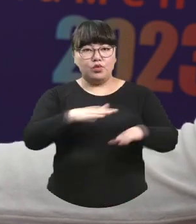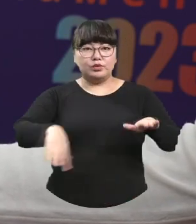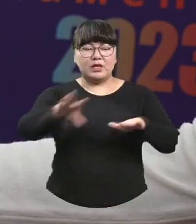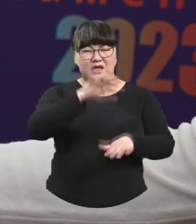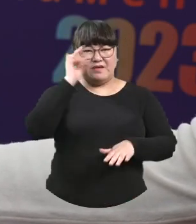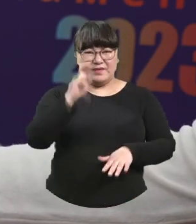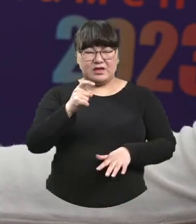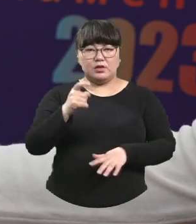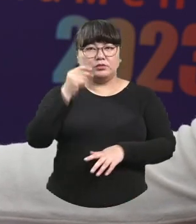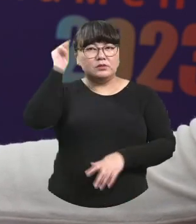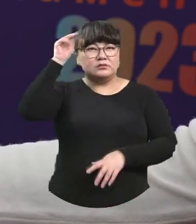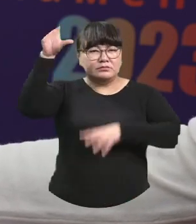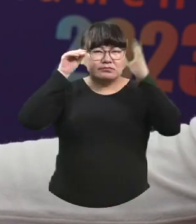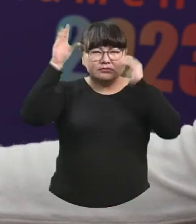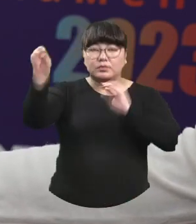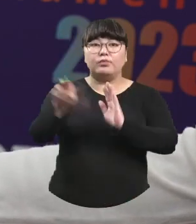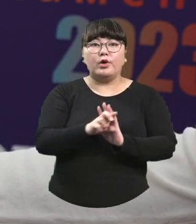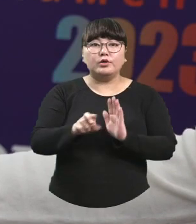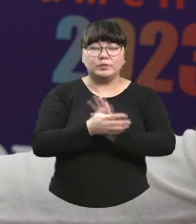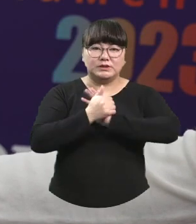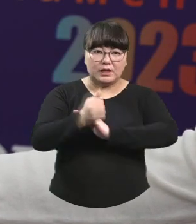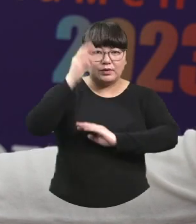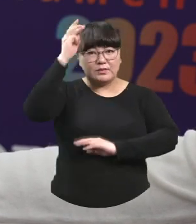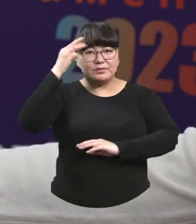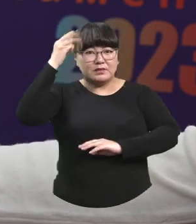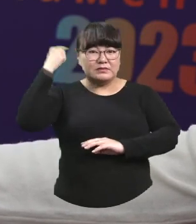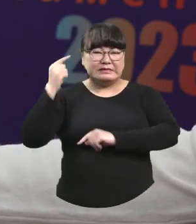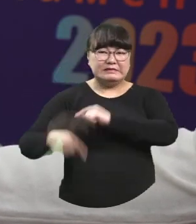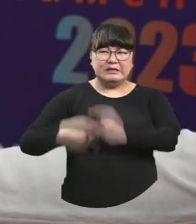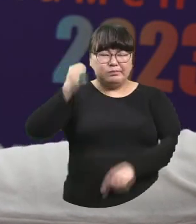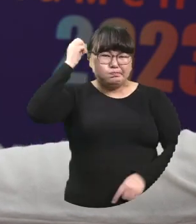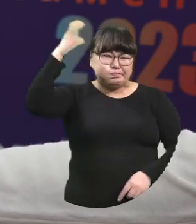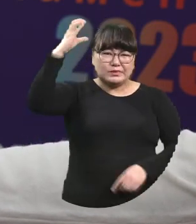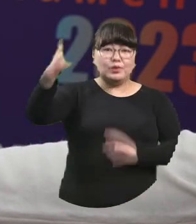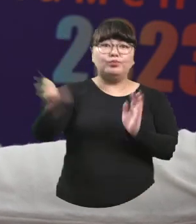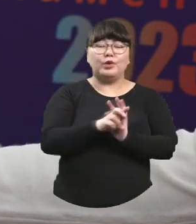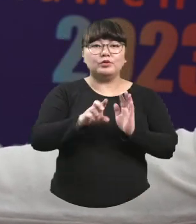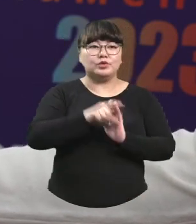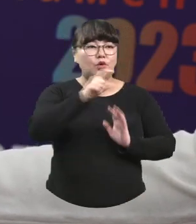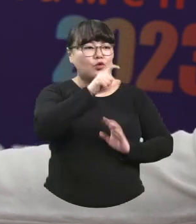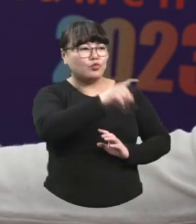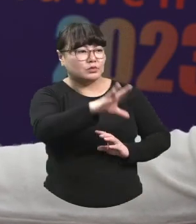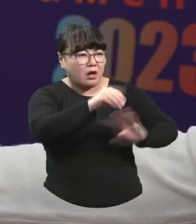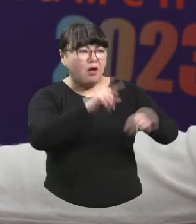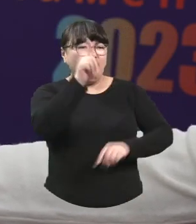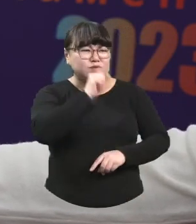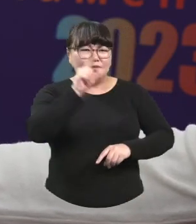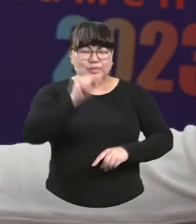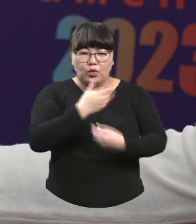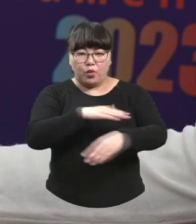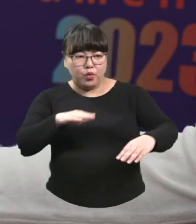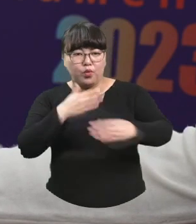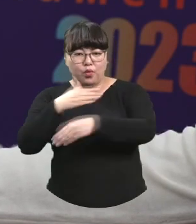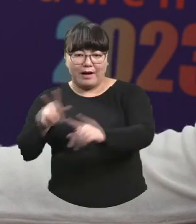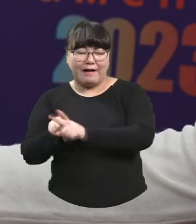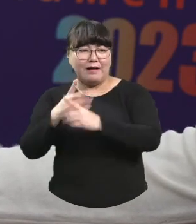хүүхдүүд маш олон зүйлийг сурж болно. Ингээд чадвар, ингээд мэдлэгээ ингээд тултлан дээшлүүл чадна. Тэгээд бусдаасаа суралцаж хүүхд хүүхдээсээ